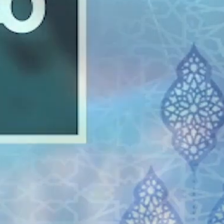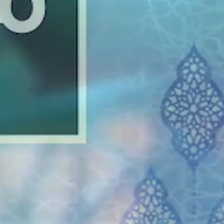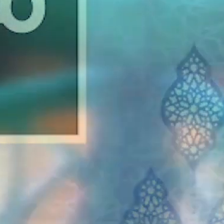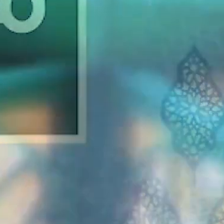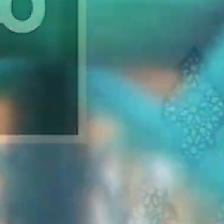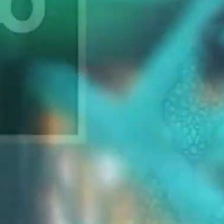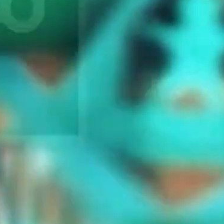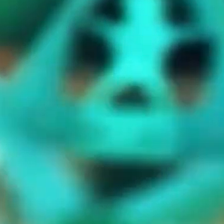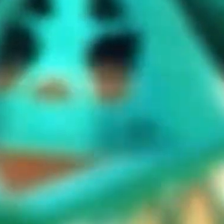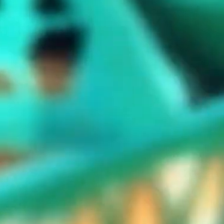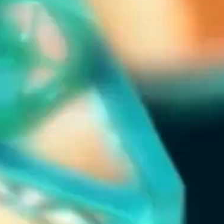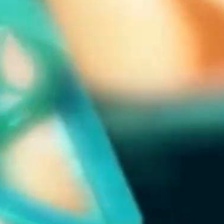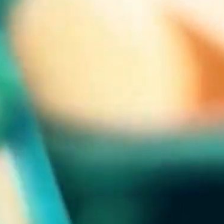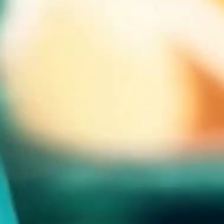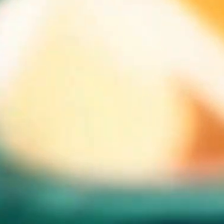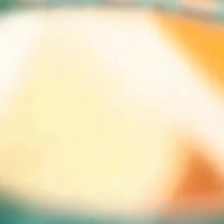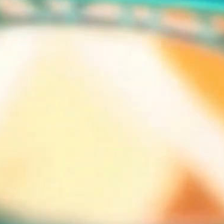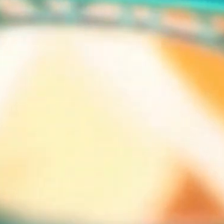رمضان يا